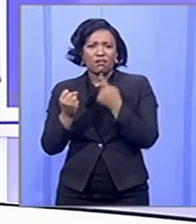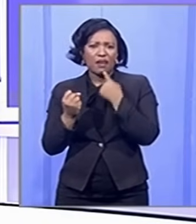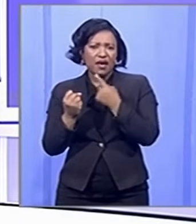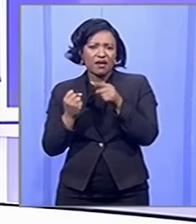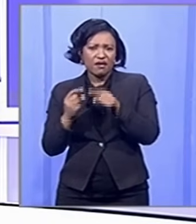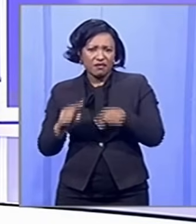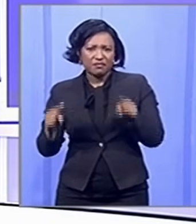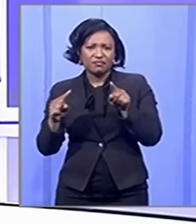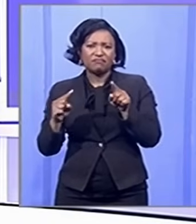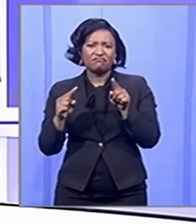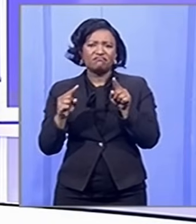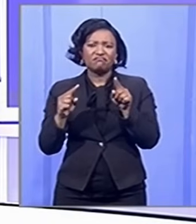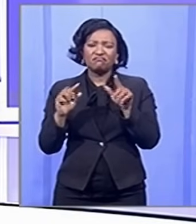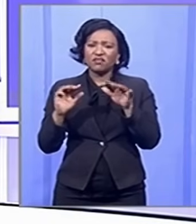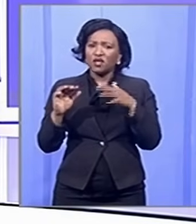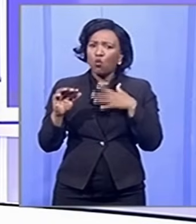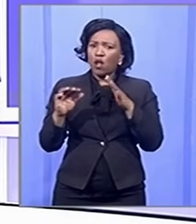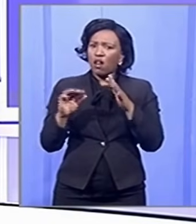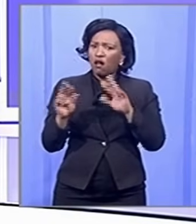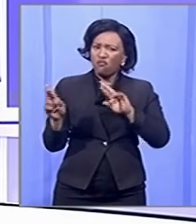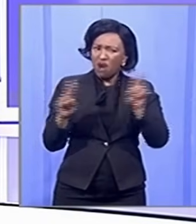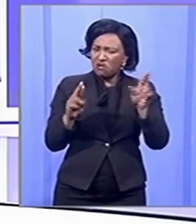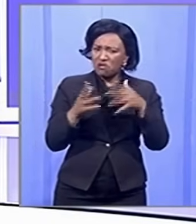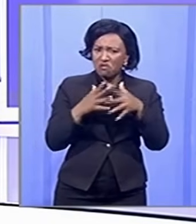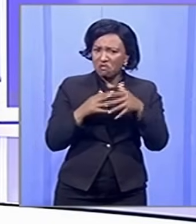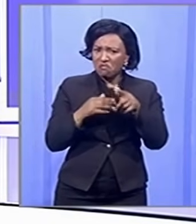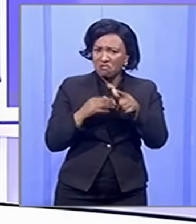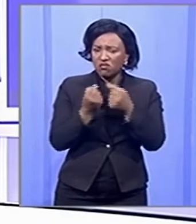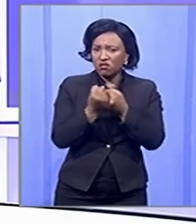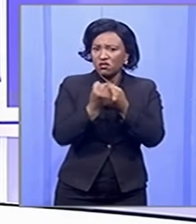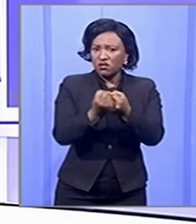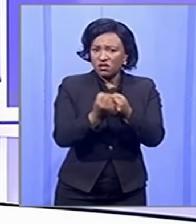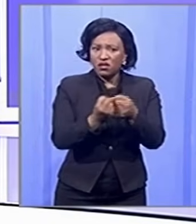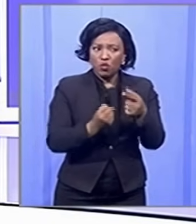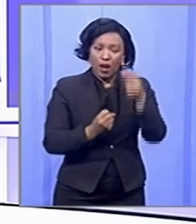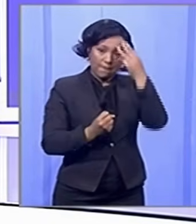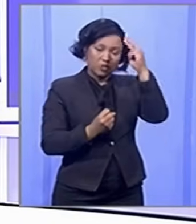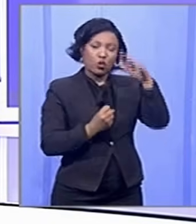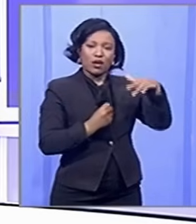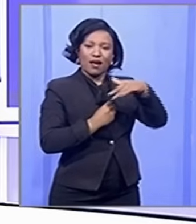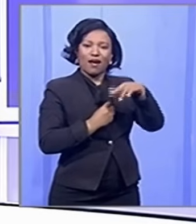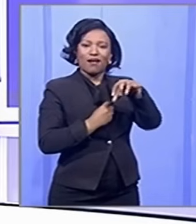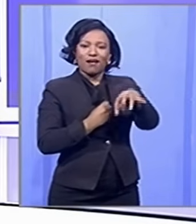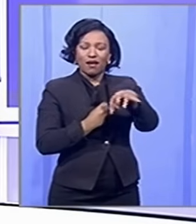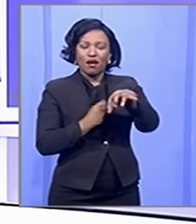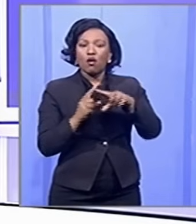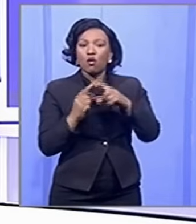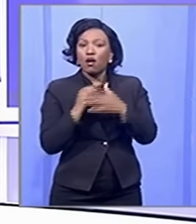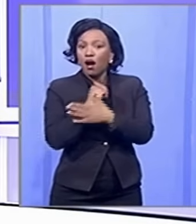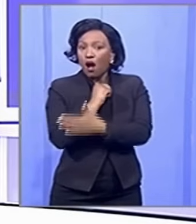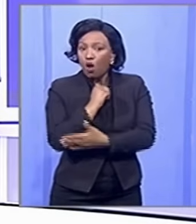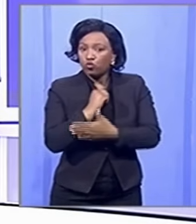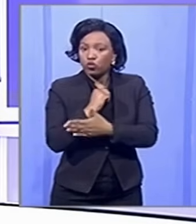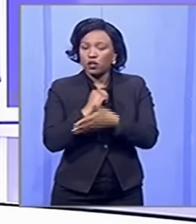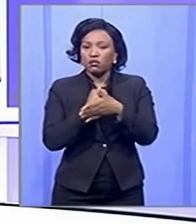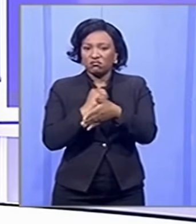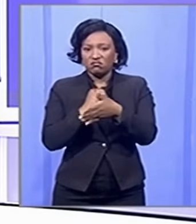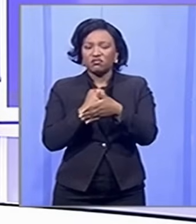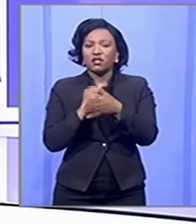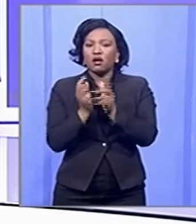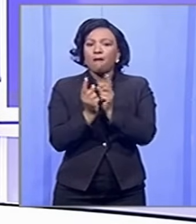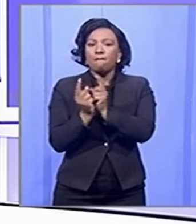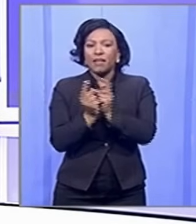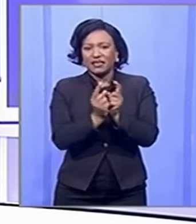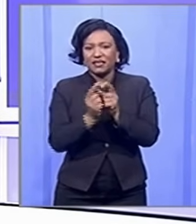ba bapile go ema nokeng motse mošate Pretoria bjalo ka ge naga e tla ba beng gae ba kopano kgolo